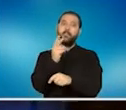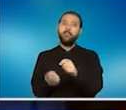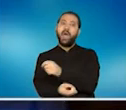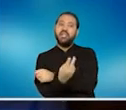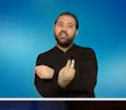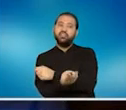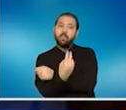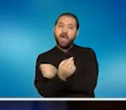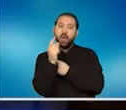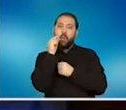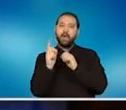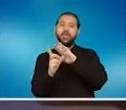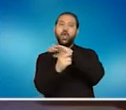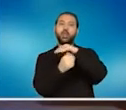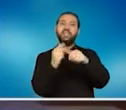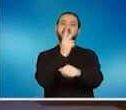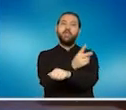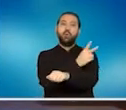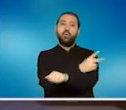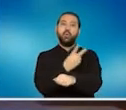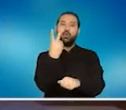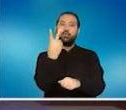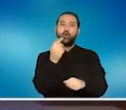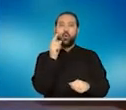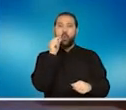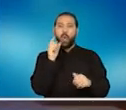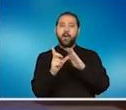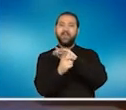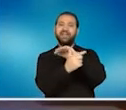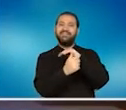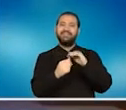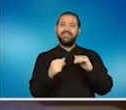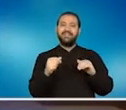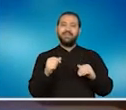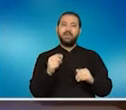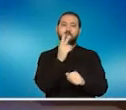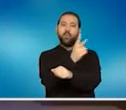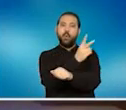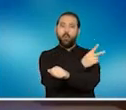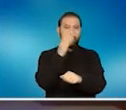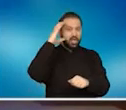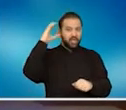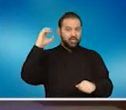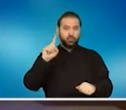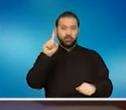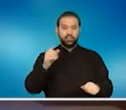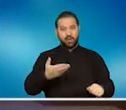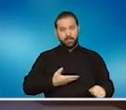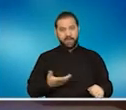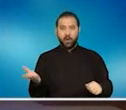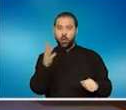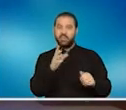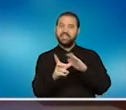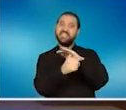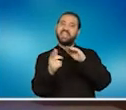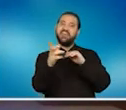a mirenilor. Doi mireni și un cleric în toate organizațiile acestea,